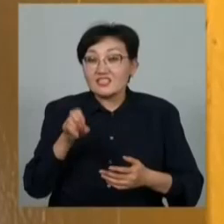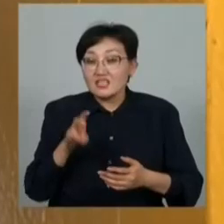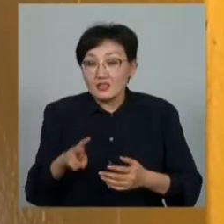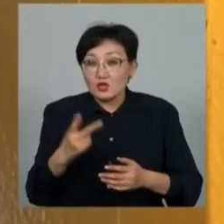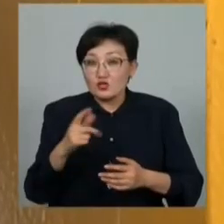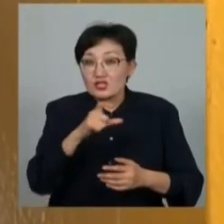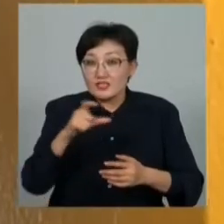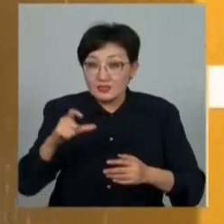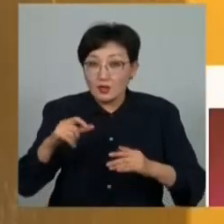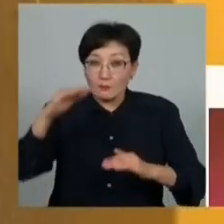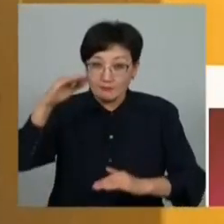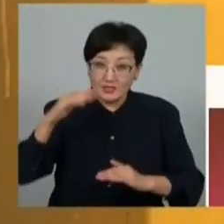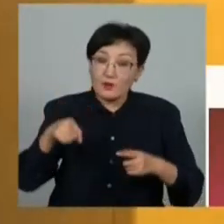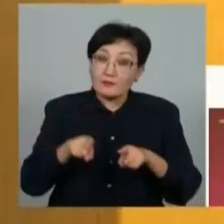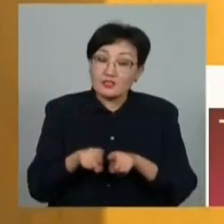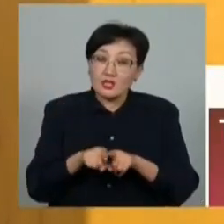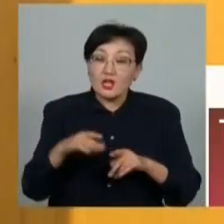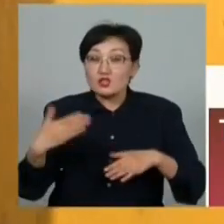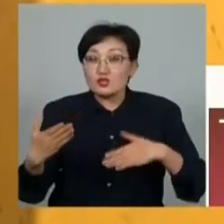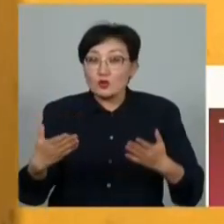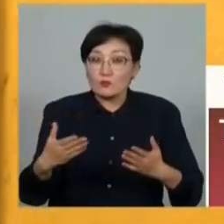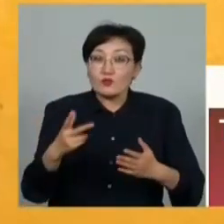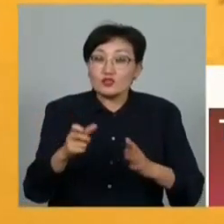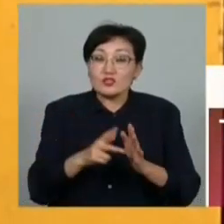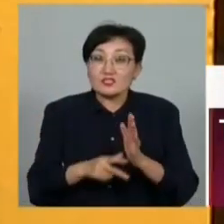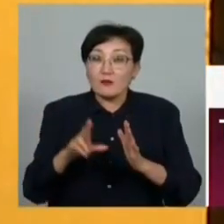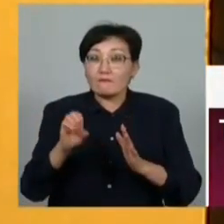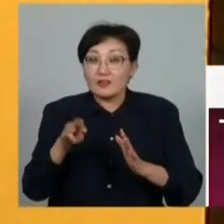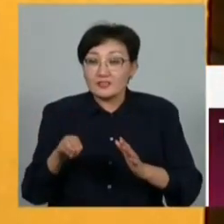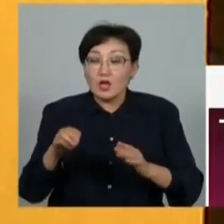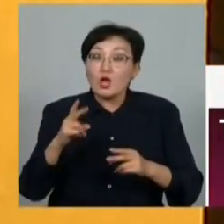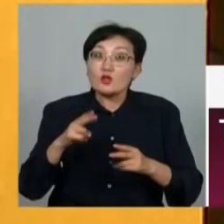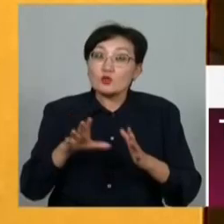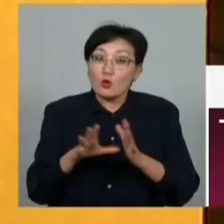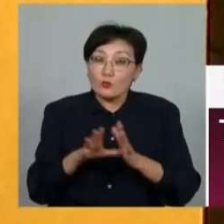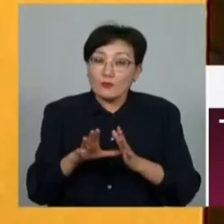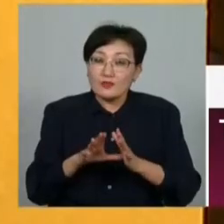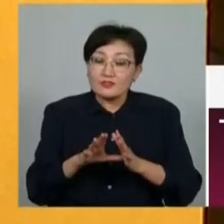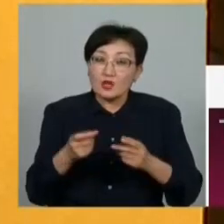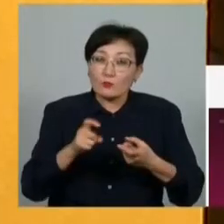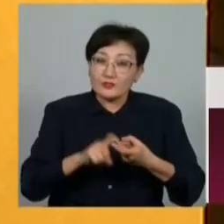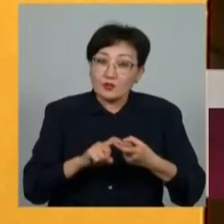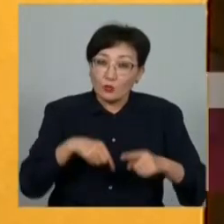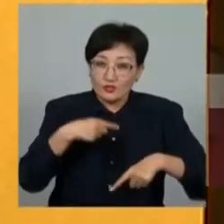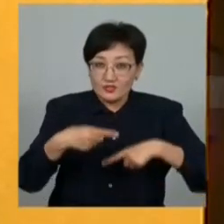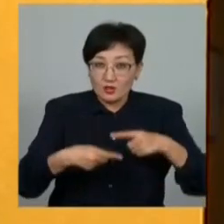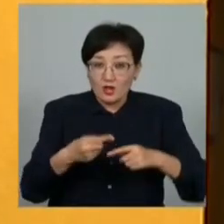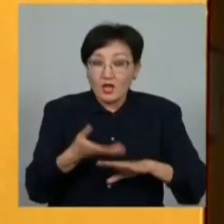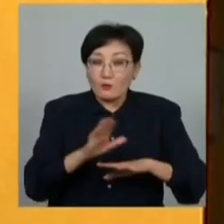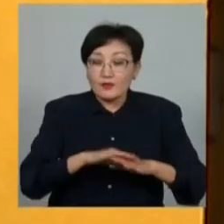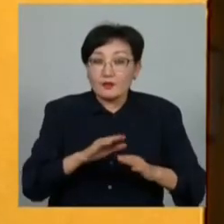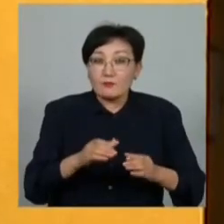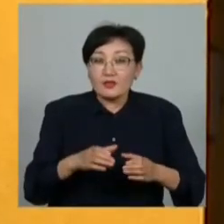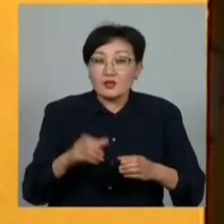3 қабатты үйдің биіктігімен бірдей. Жан жағыңыз 380 ватты тоқтан құралған нүктелер осы арқылы ауыр жүктерді